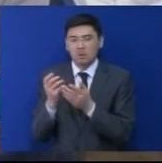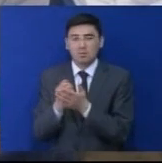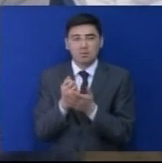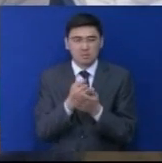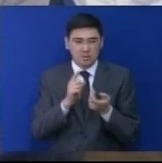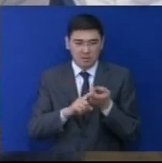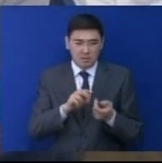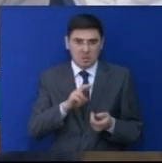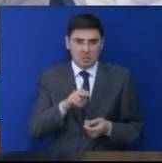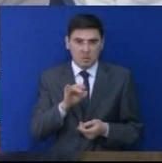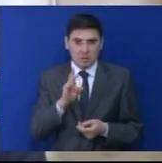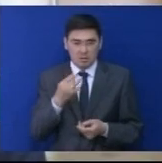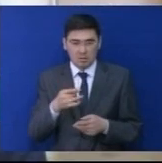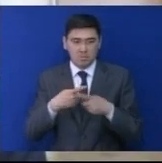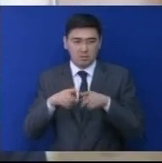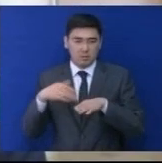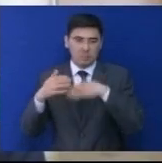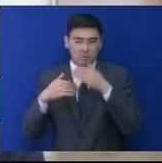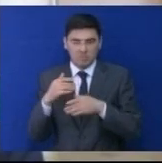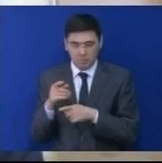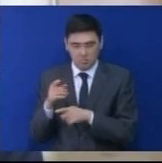ядерных технологий в Казахстане.